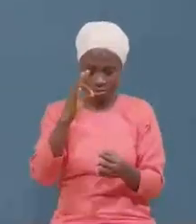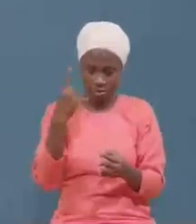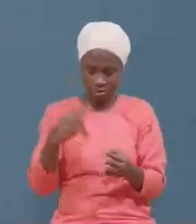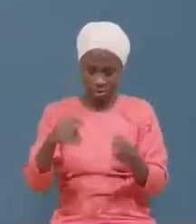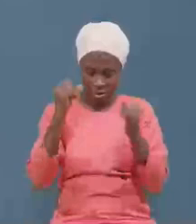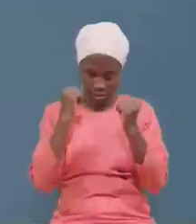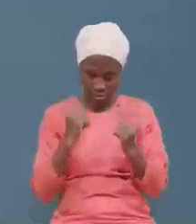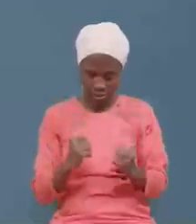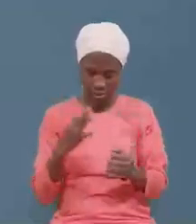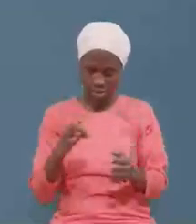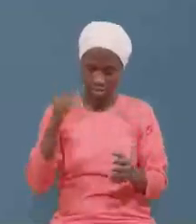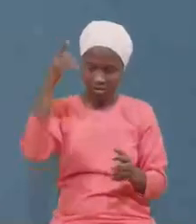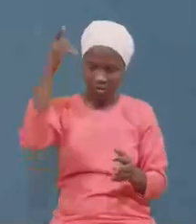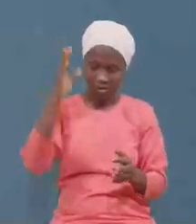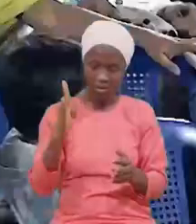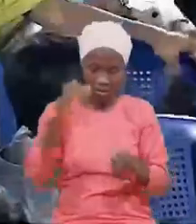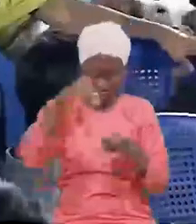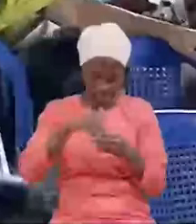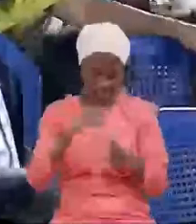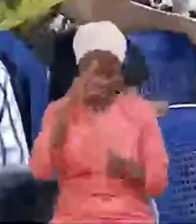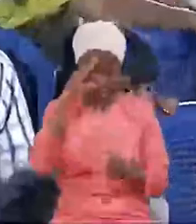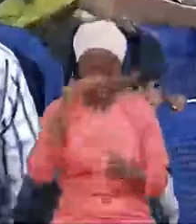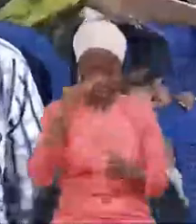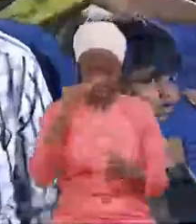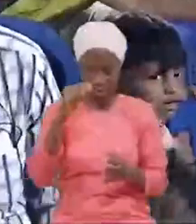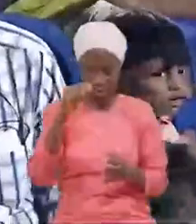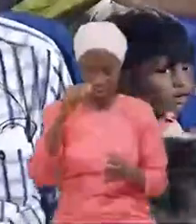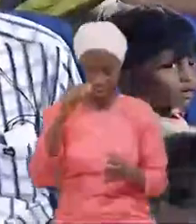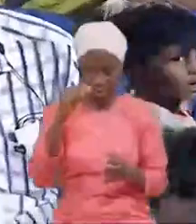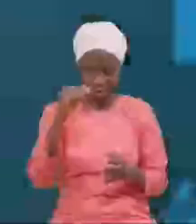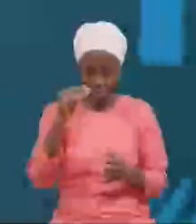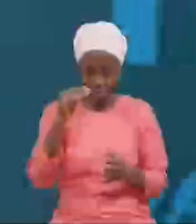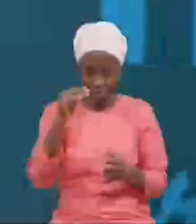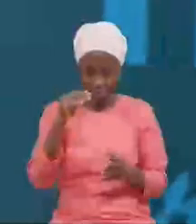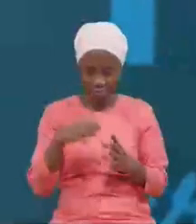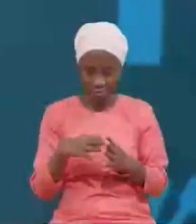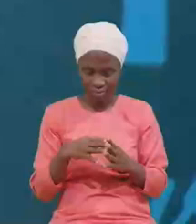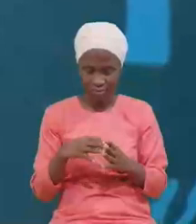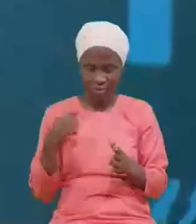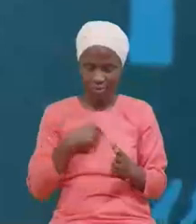la puissance de Dieu dans l'homme, nous demandons ce jour